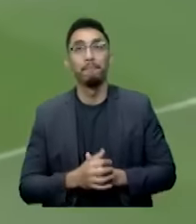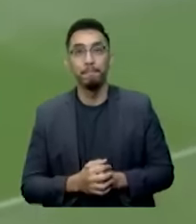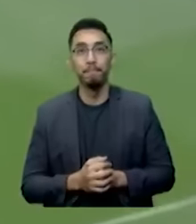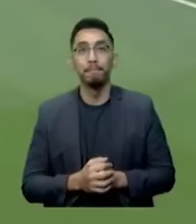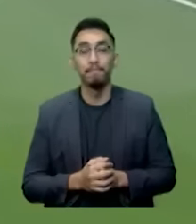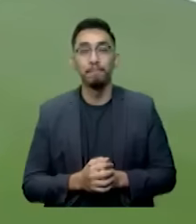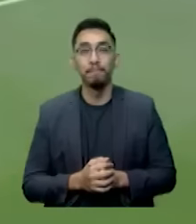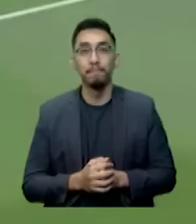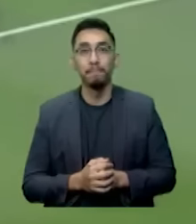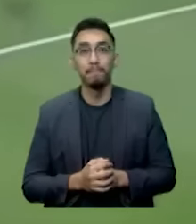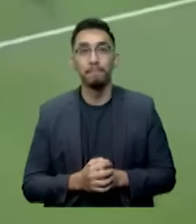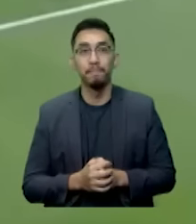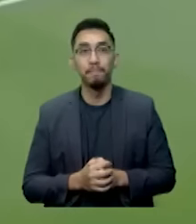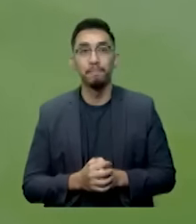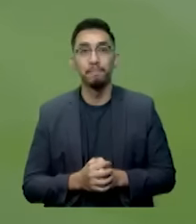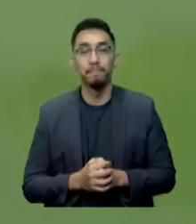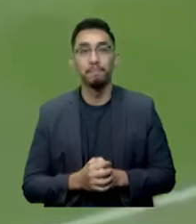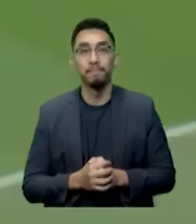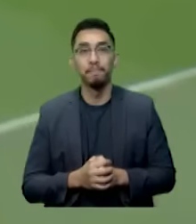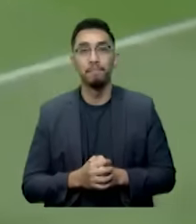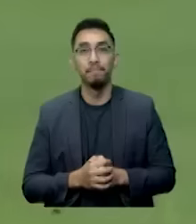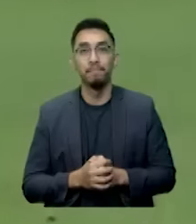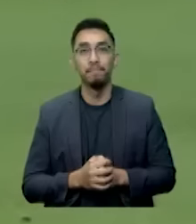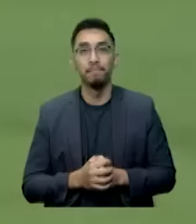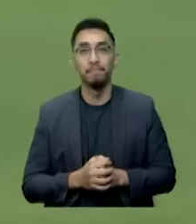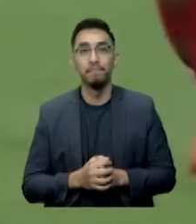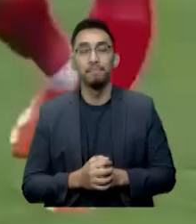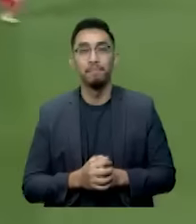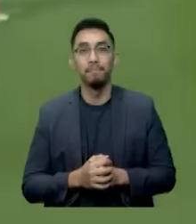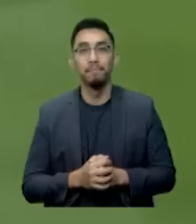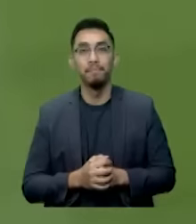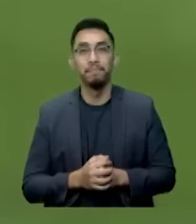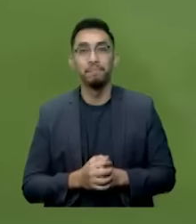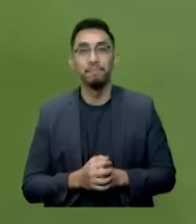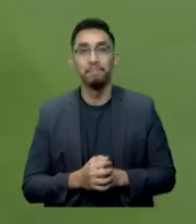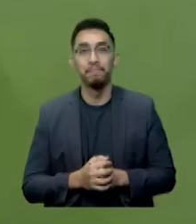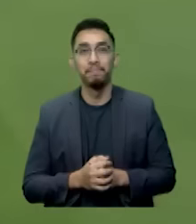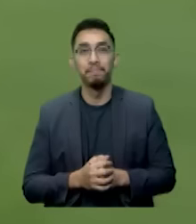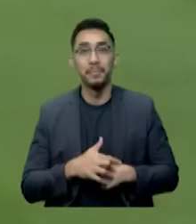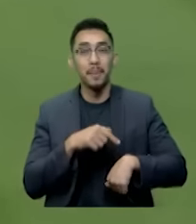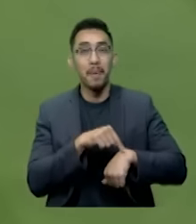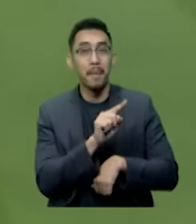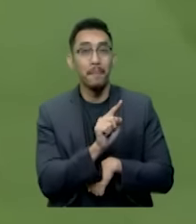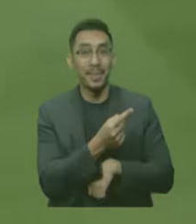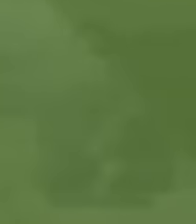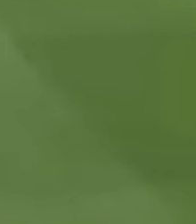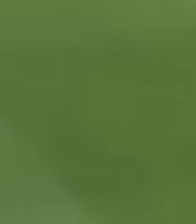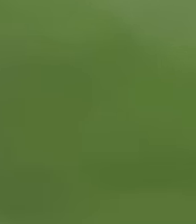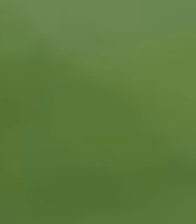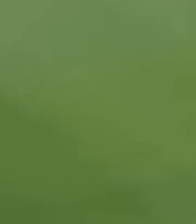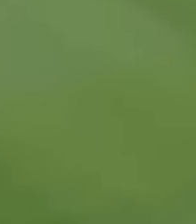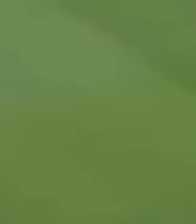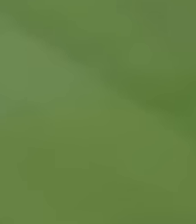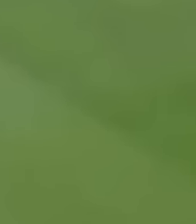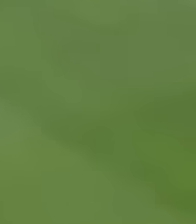Rusier, Arham Pratama jauh langsung ke gawang berbahaya tadi. Di SEA Games 91 di Manila kita menang. Sejak awal babak pertama, kedua